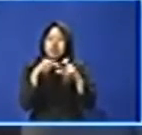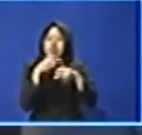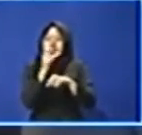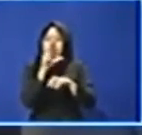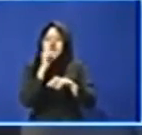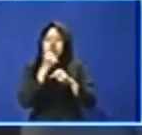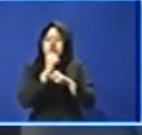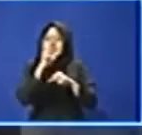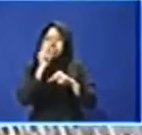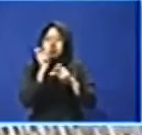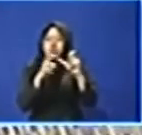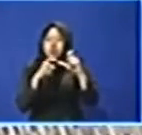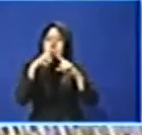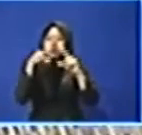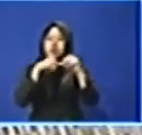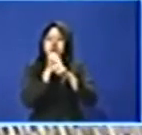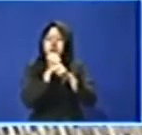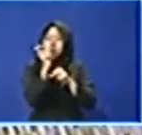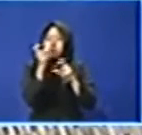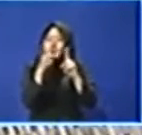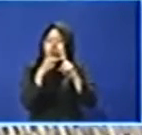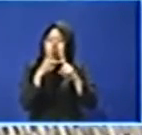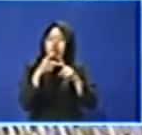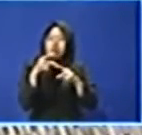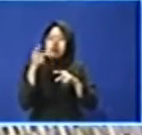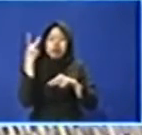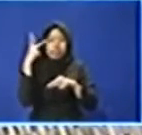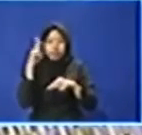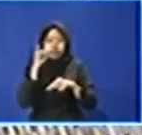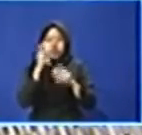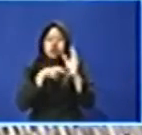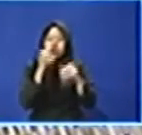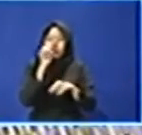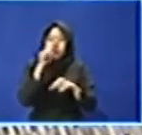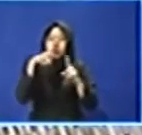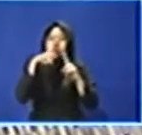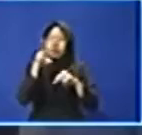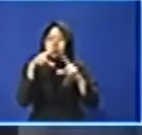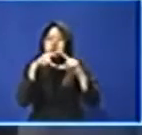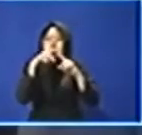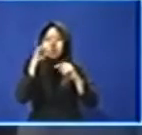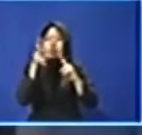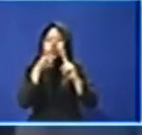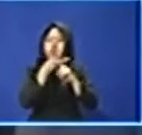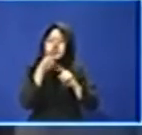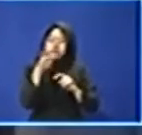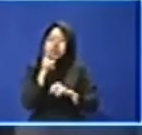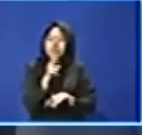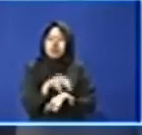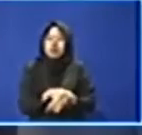modern kreatif dan inovatif gerak langkah bersama antara pemerintah dan masyarakat